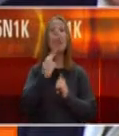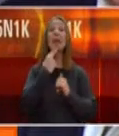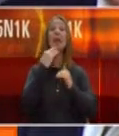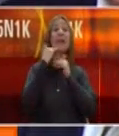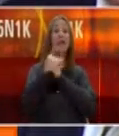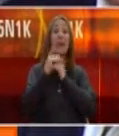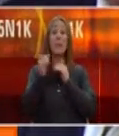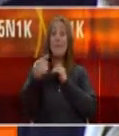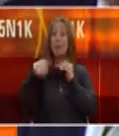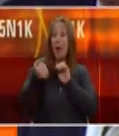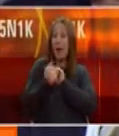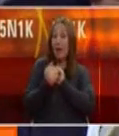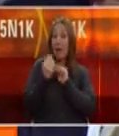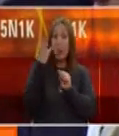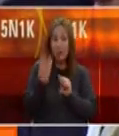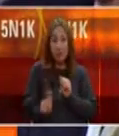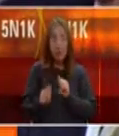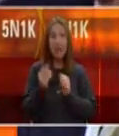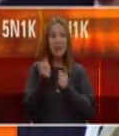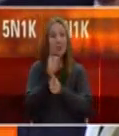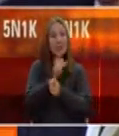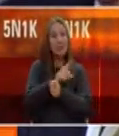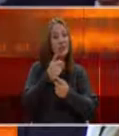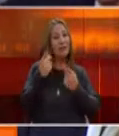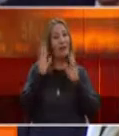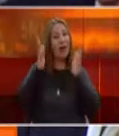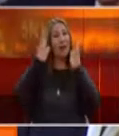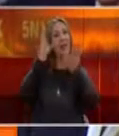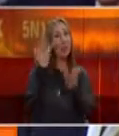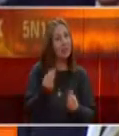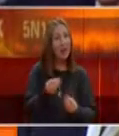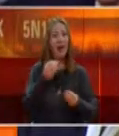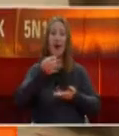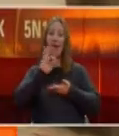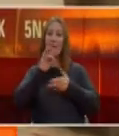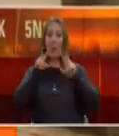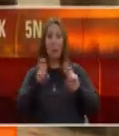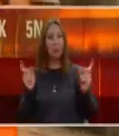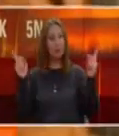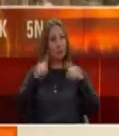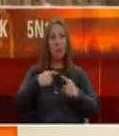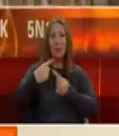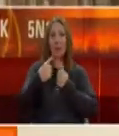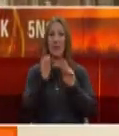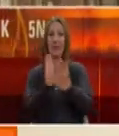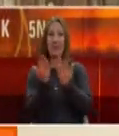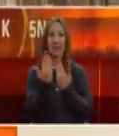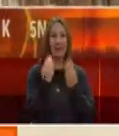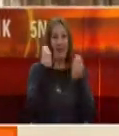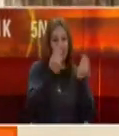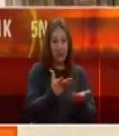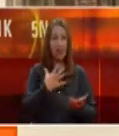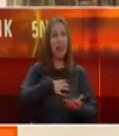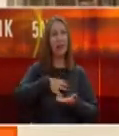kadınların bir arada var olabileceği, işte çeşitli aktiviteler yapabilecekleri, kafelerde buluşup birbirlerine destek verebilecekleri,